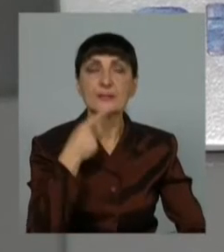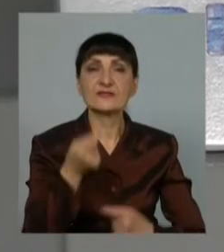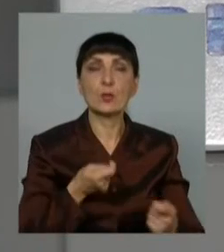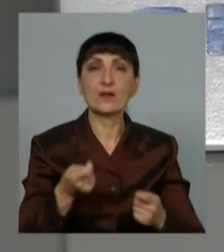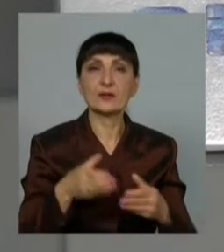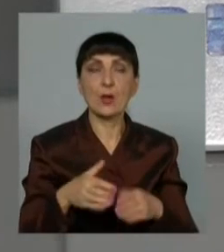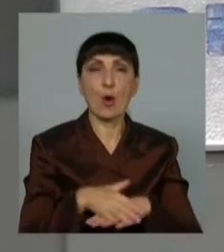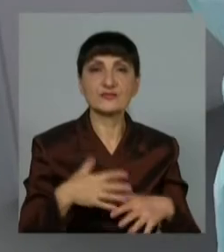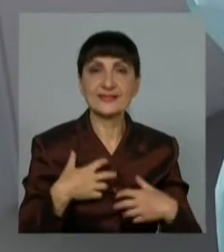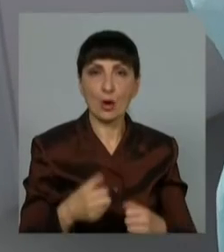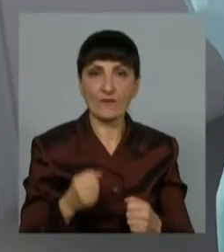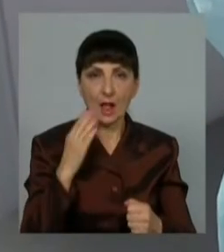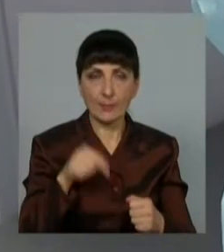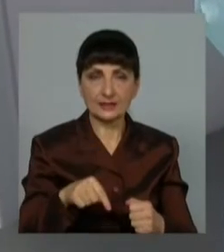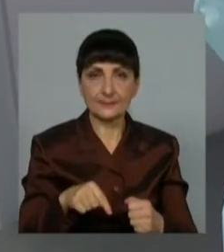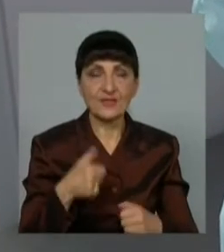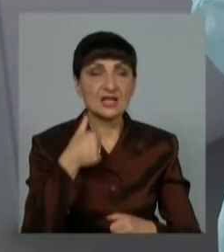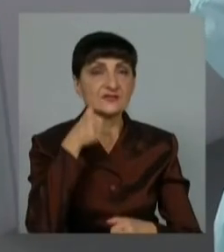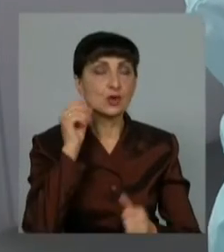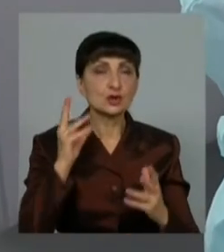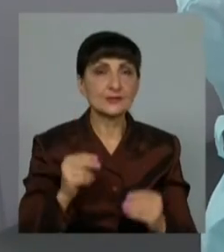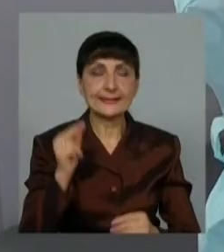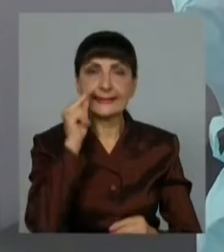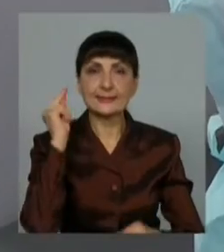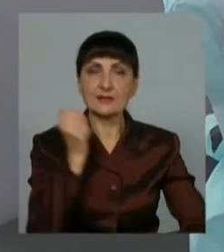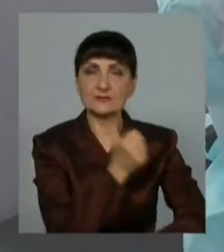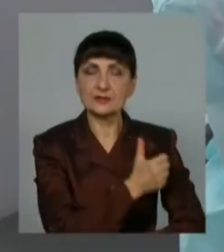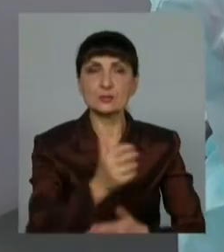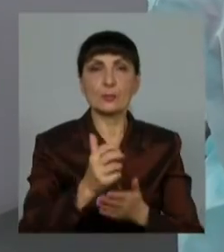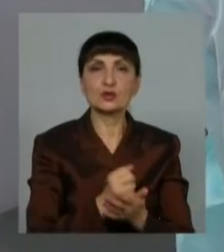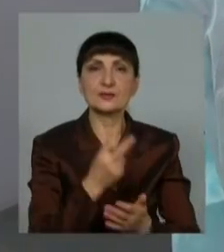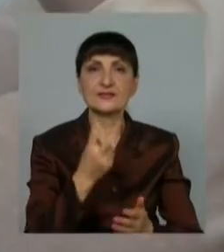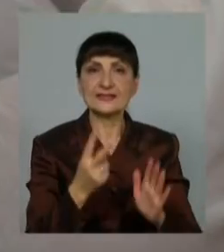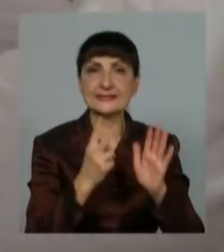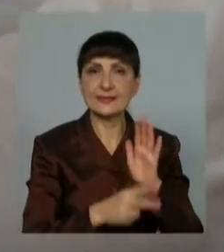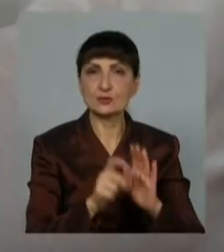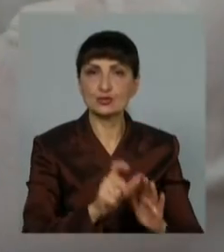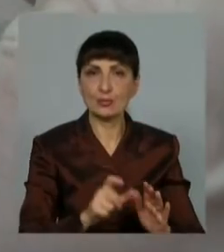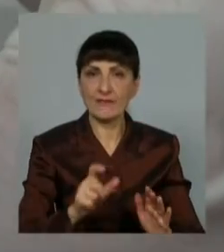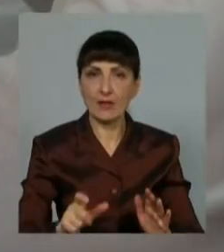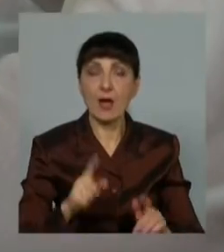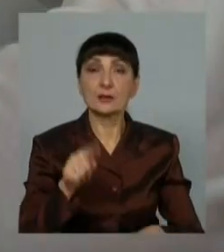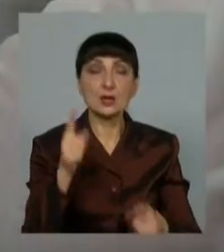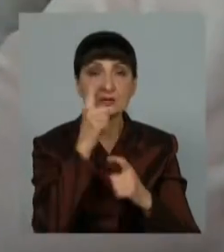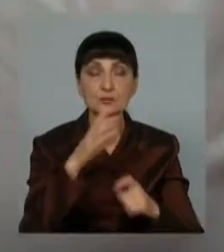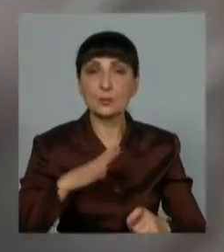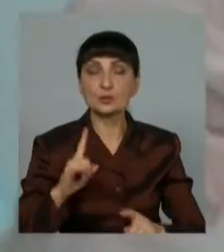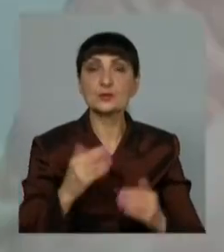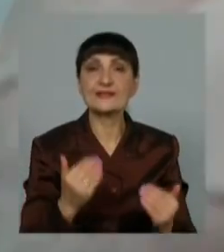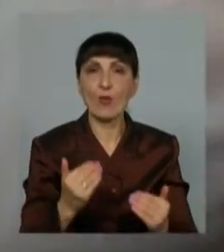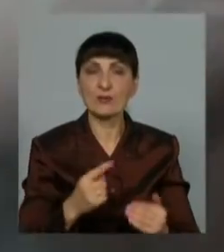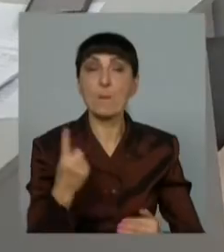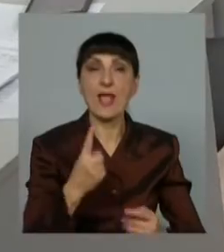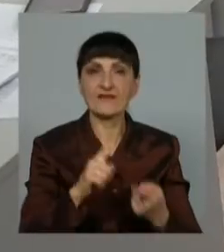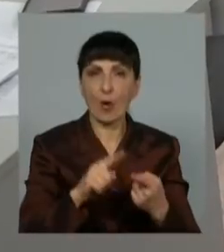управления общественного здоровья Алматы, за вчерашний день китайскую вакцину получили 270 человек. Он также сообщил, что на сегодня